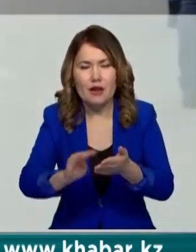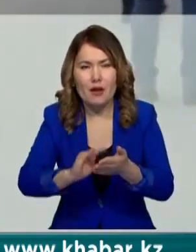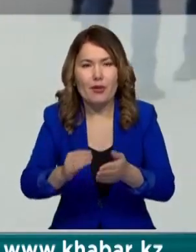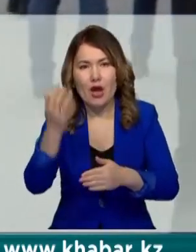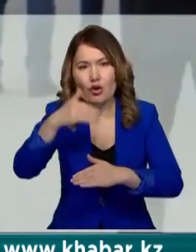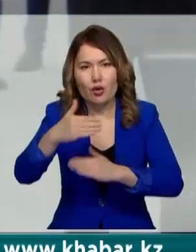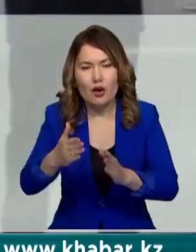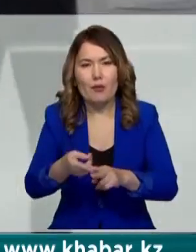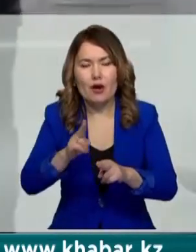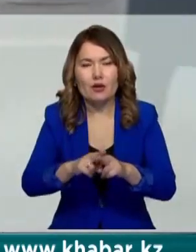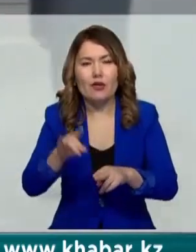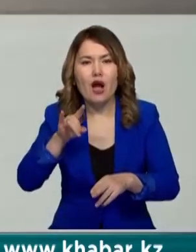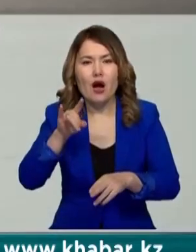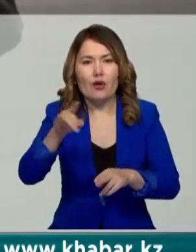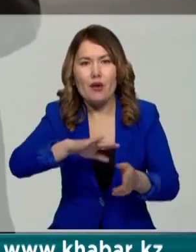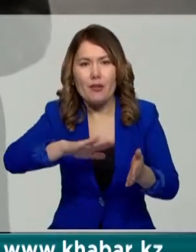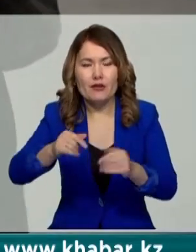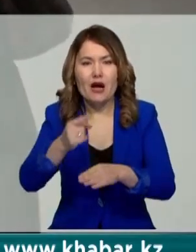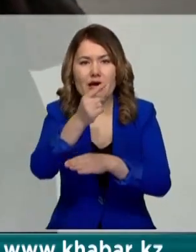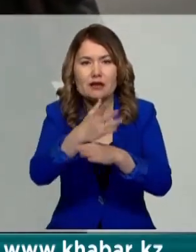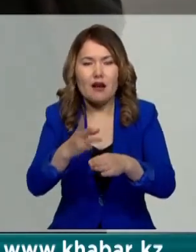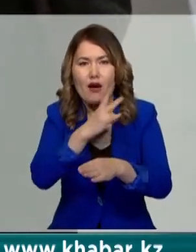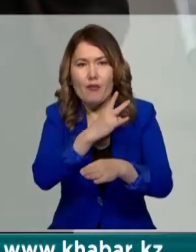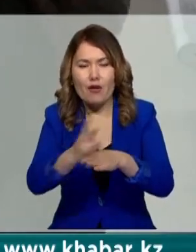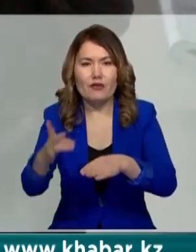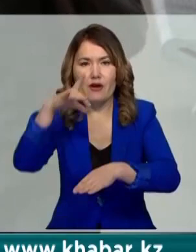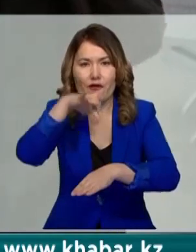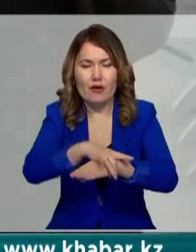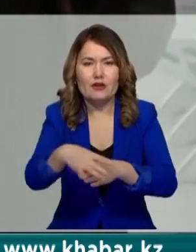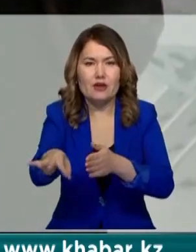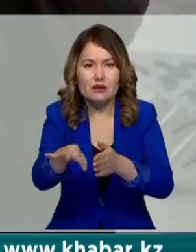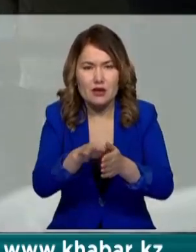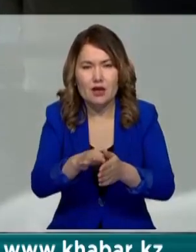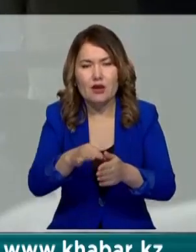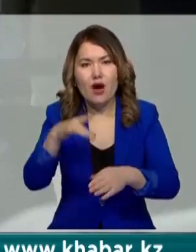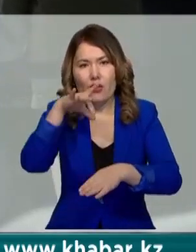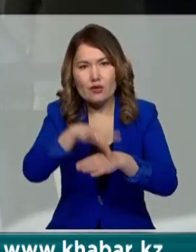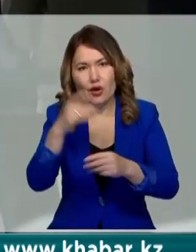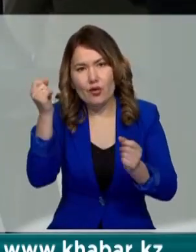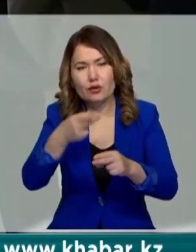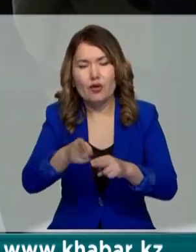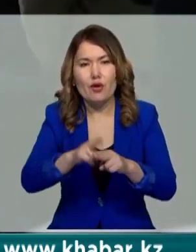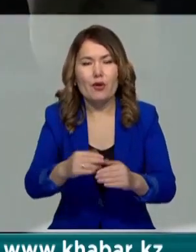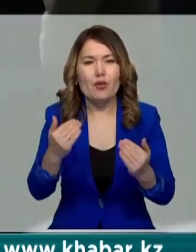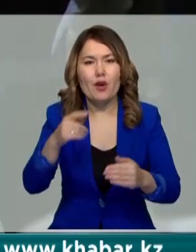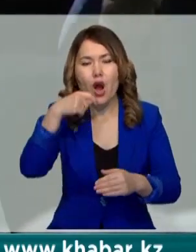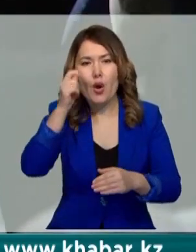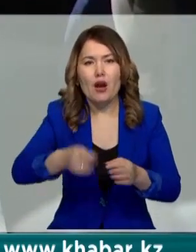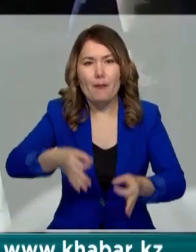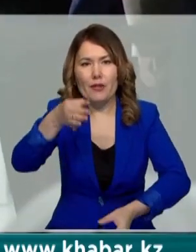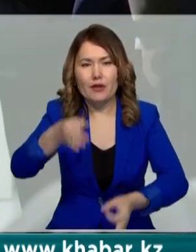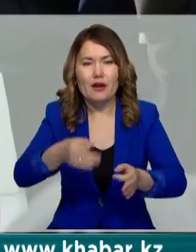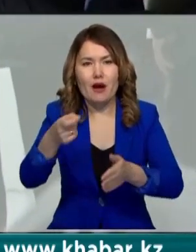сәйкес әуе көлігі көкке көтерілгеннен кейін зымыранмен атылғаны бірден белгілі болды. Осы іске қатысты дүйсенбі күні украиналық